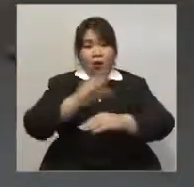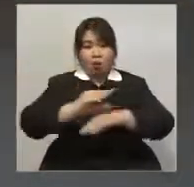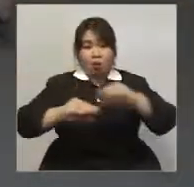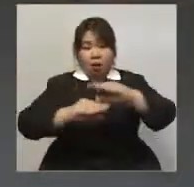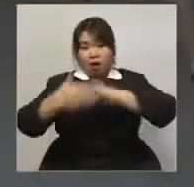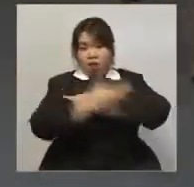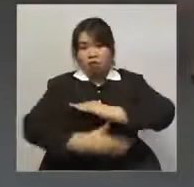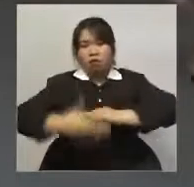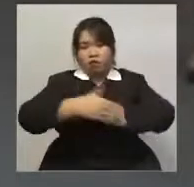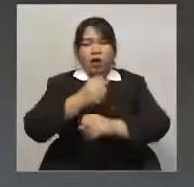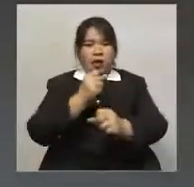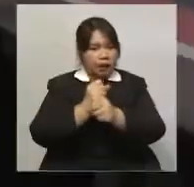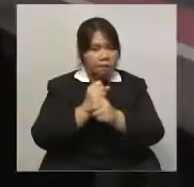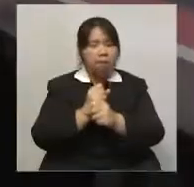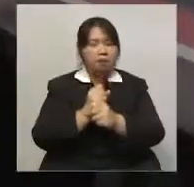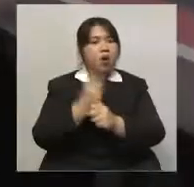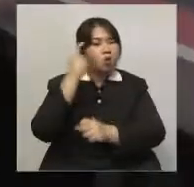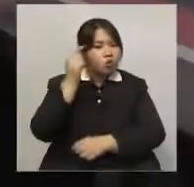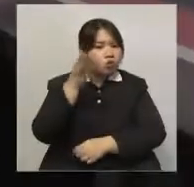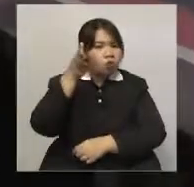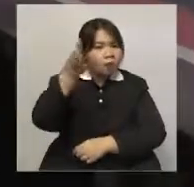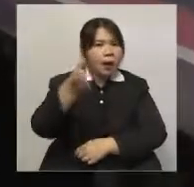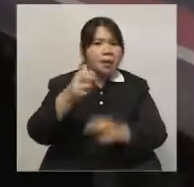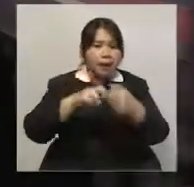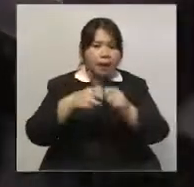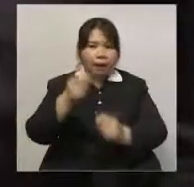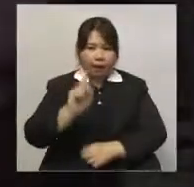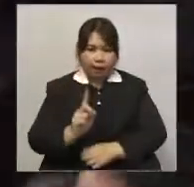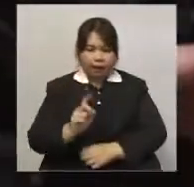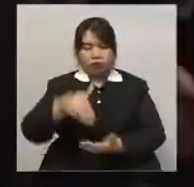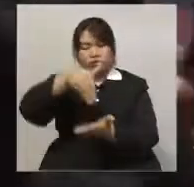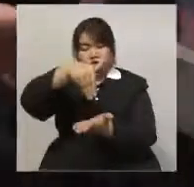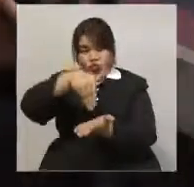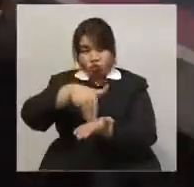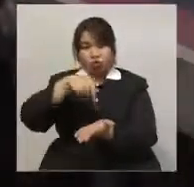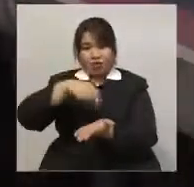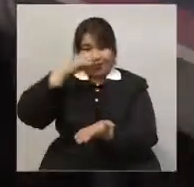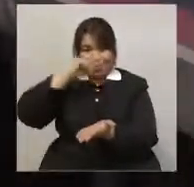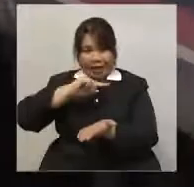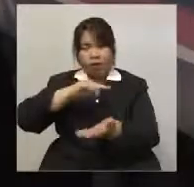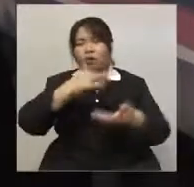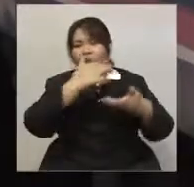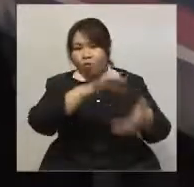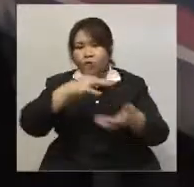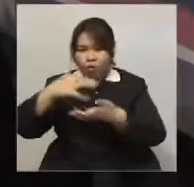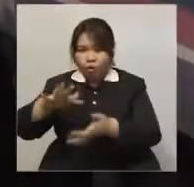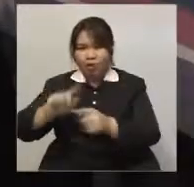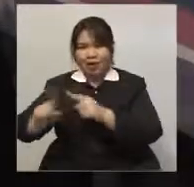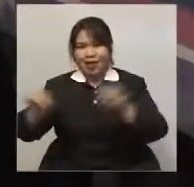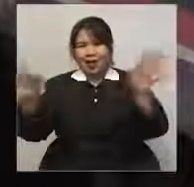ตอบโจทย์การพัฒนาโครงสร้างพื้นฐานระยะยาวให้ประเทศไทยเป็นศูนย์กลางคมนาคมขนส่งและโลจิสติกของภูมิภาค